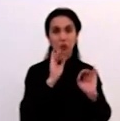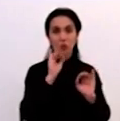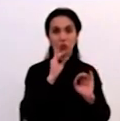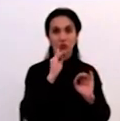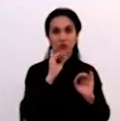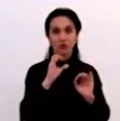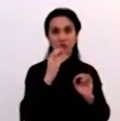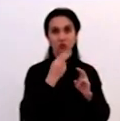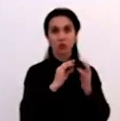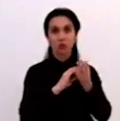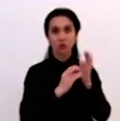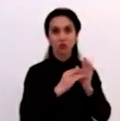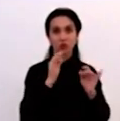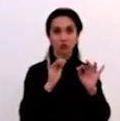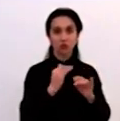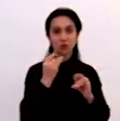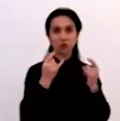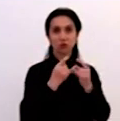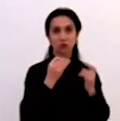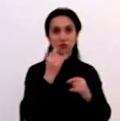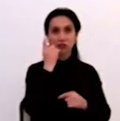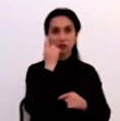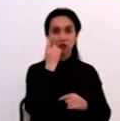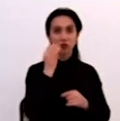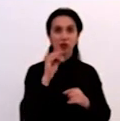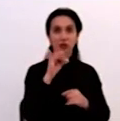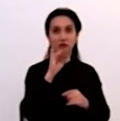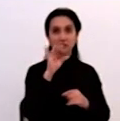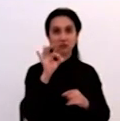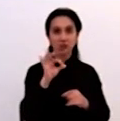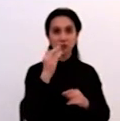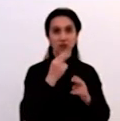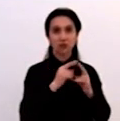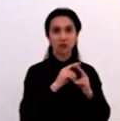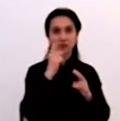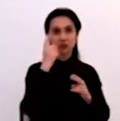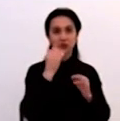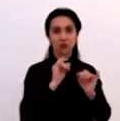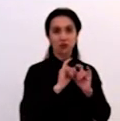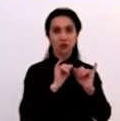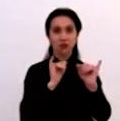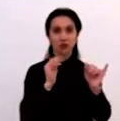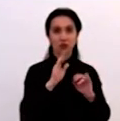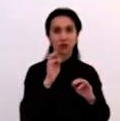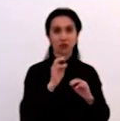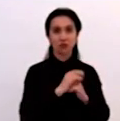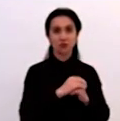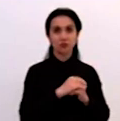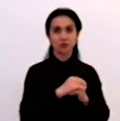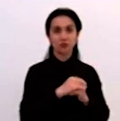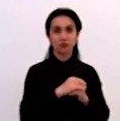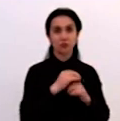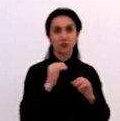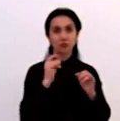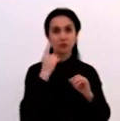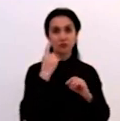xonasidagi kompyuter, televizor, telefon, radio, ya'ni signal tarqatuvchi, ya'ni